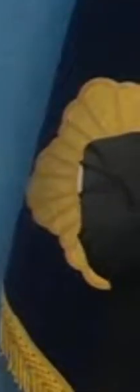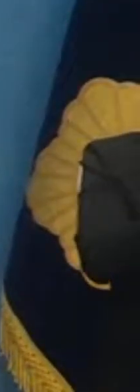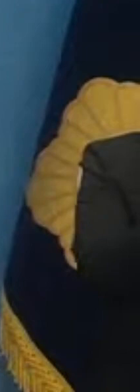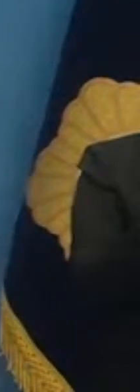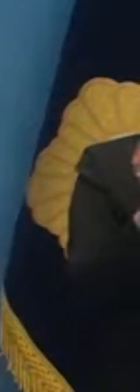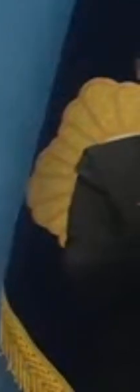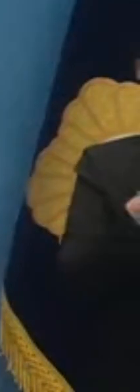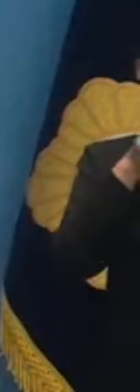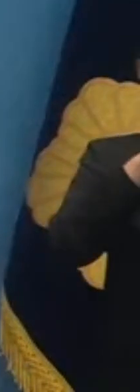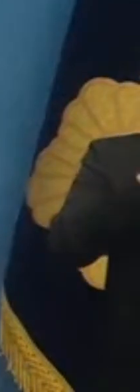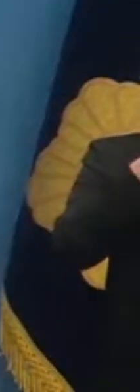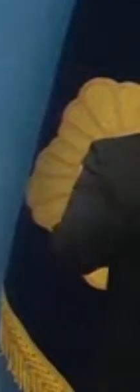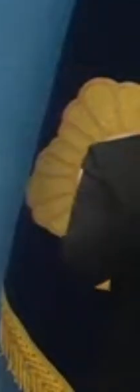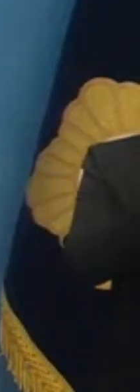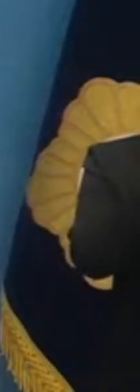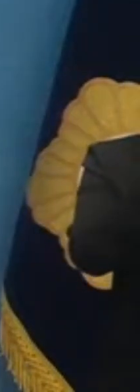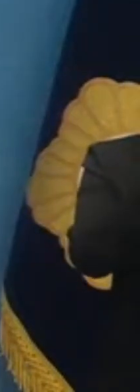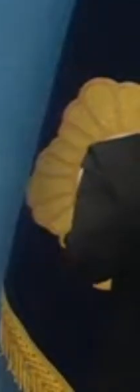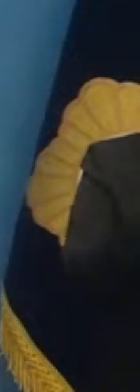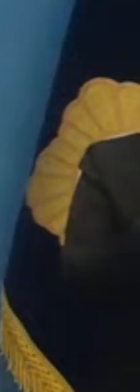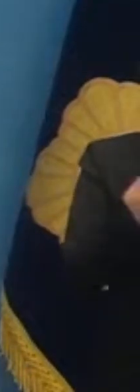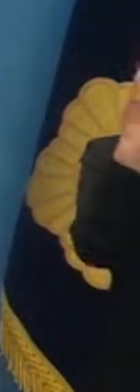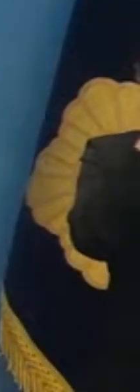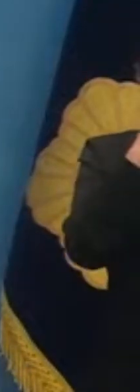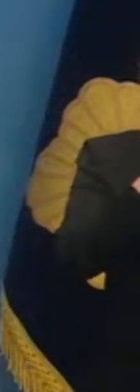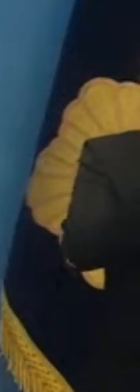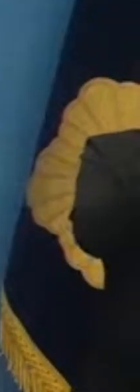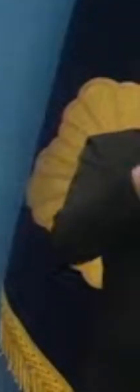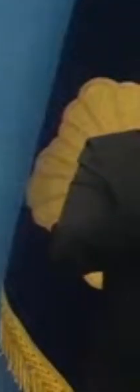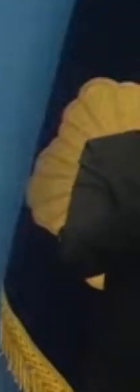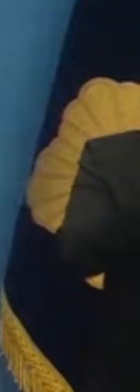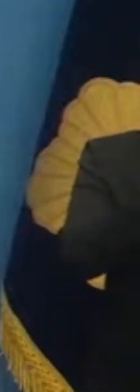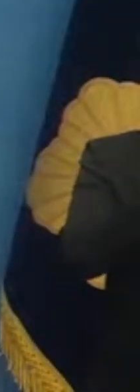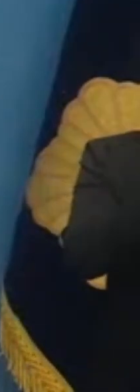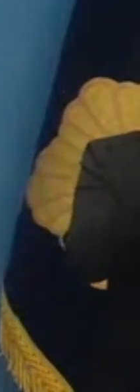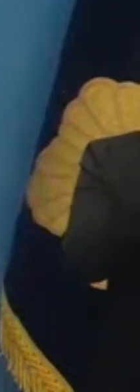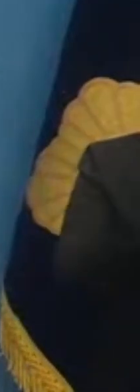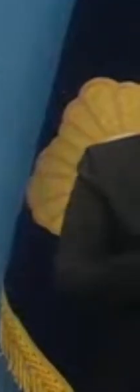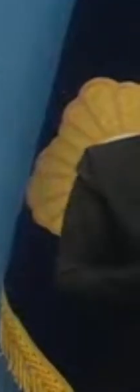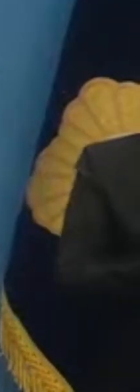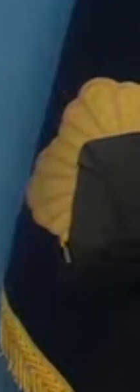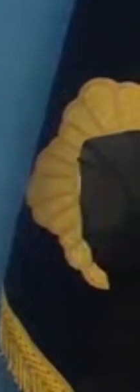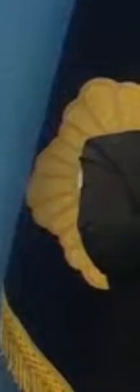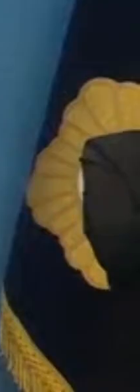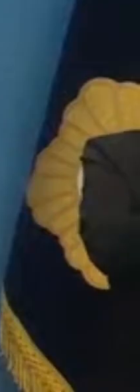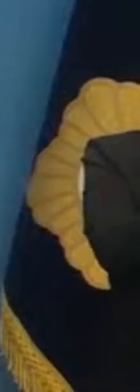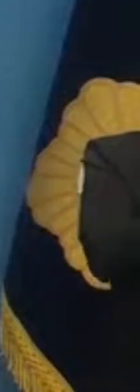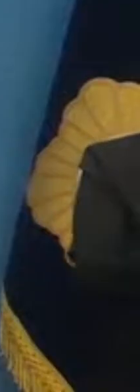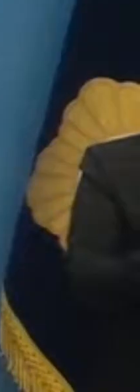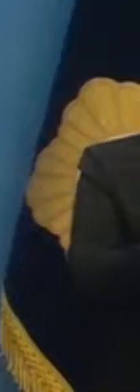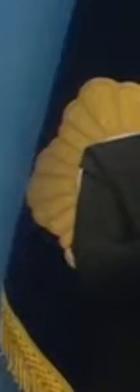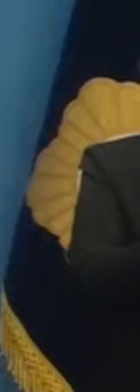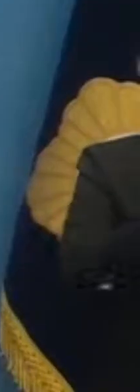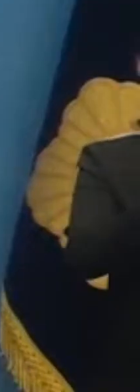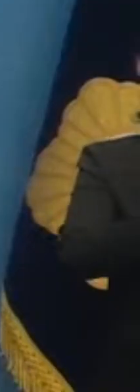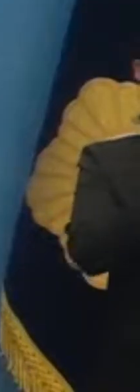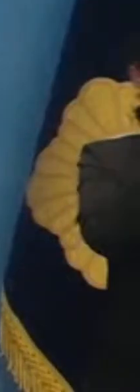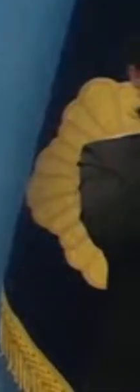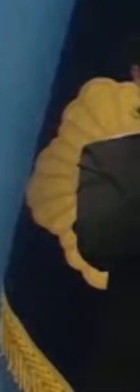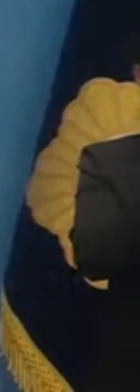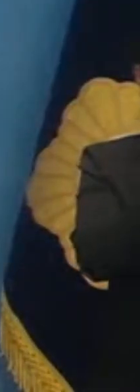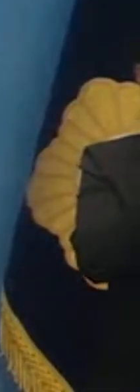인터넷 선거보도심의위원회 이의 신청 대상입니다. 비록 유튜브가 상대적으로 표현의 자유가